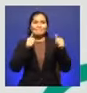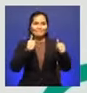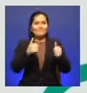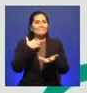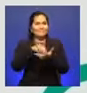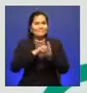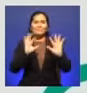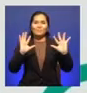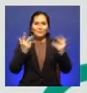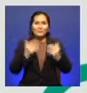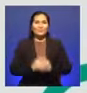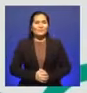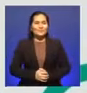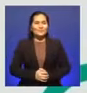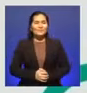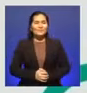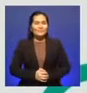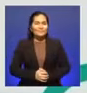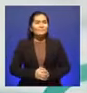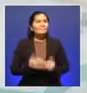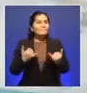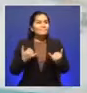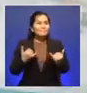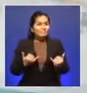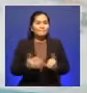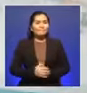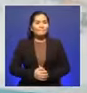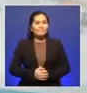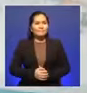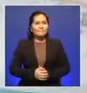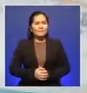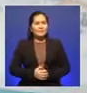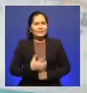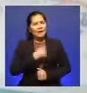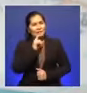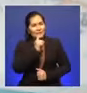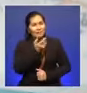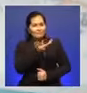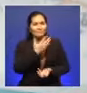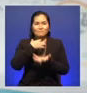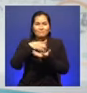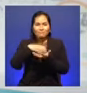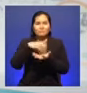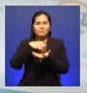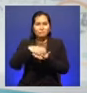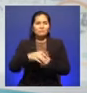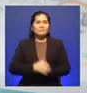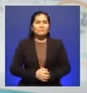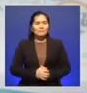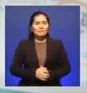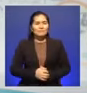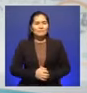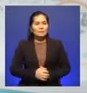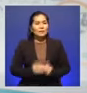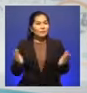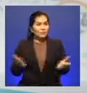แลกเปลี่ยนเท่านี้ครับ ค่ะมาถึงตอนนี้นะคะคุณอัศมิงคงต้องเล่าให้พวกเราฟังแล้วล่ะค่ะว่าก่อนที่จะมีการ